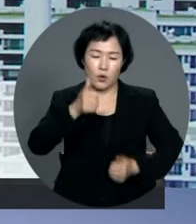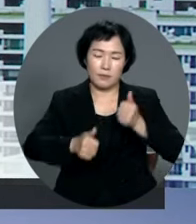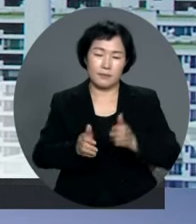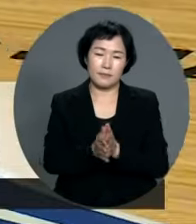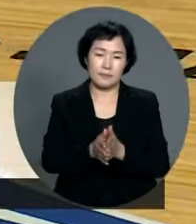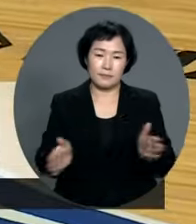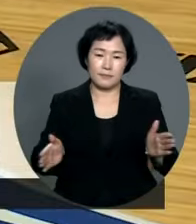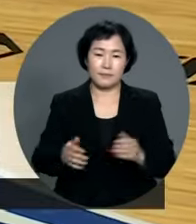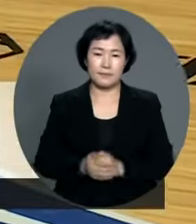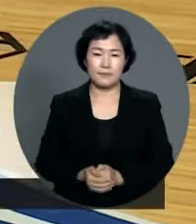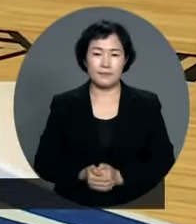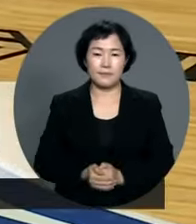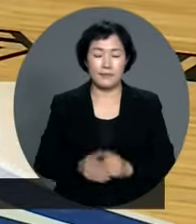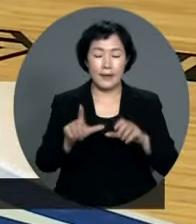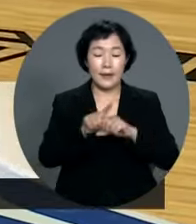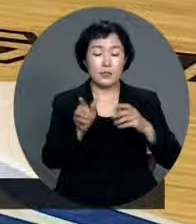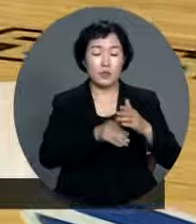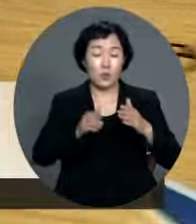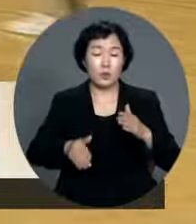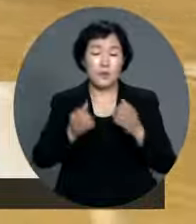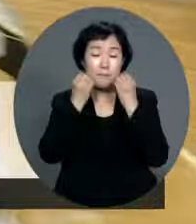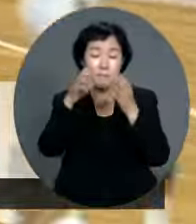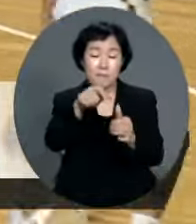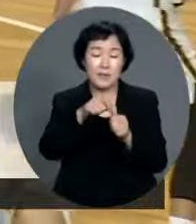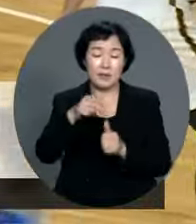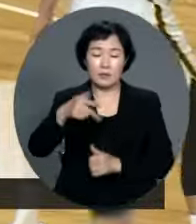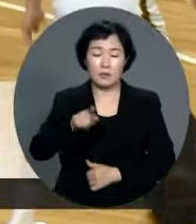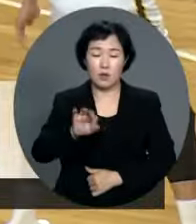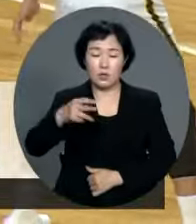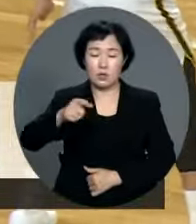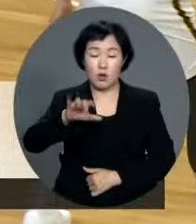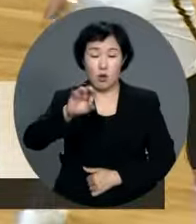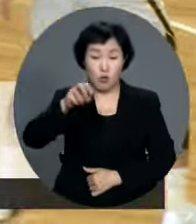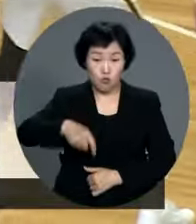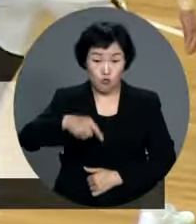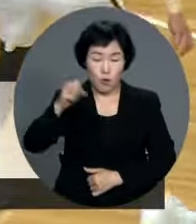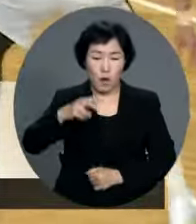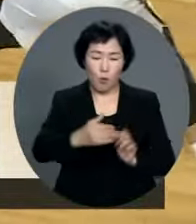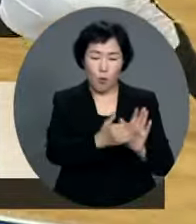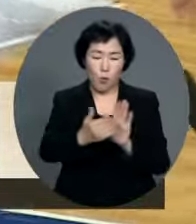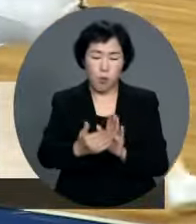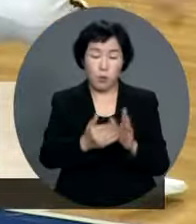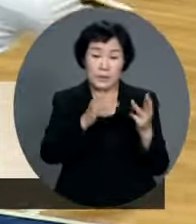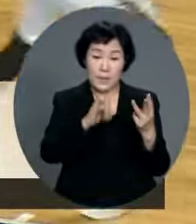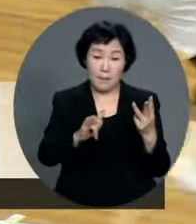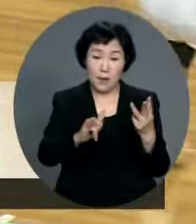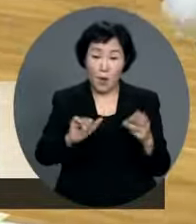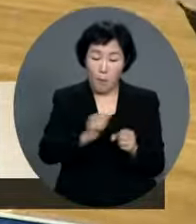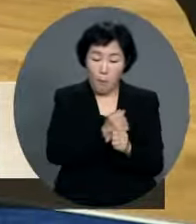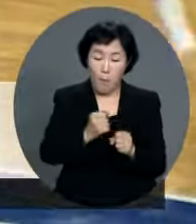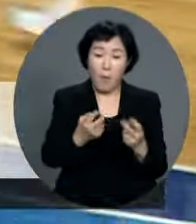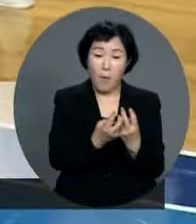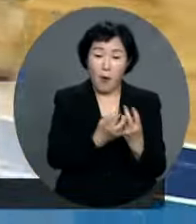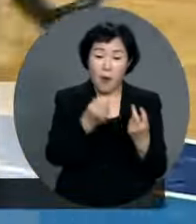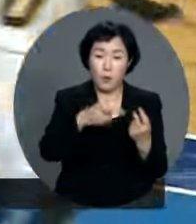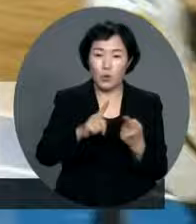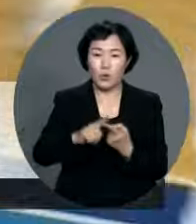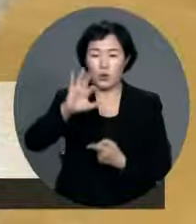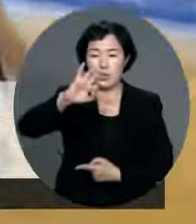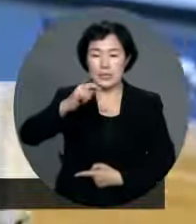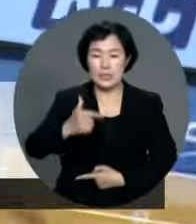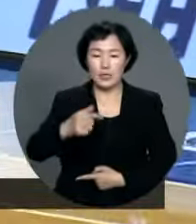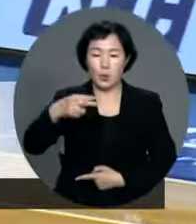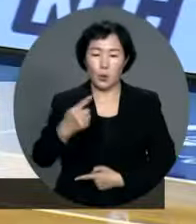시작합니다. 가스공사는 새로 영입한 정성호를 바탕으로 한 3가드 전술과 교체 외국인 은도예의